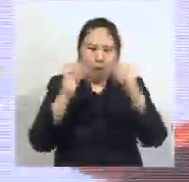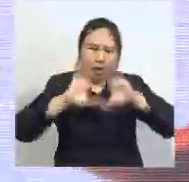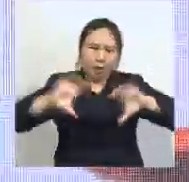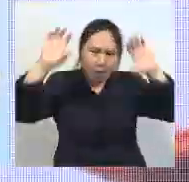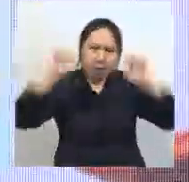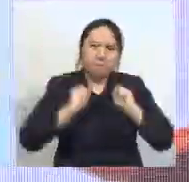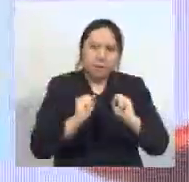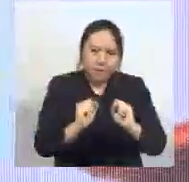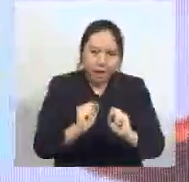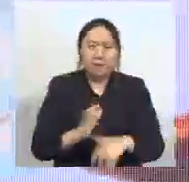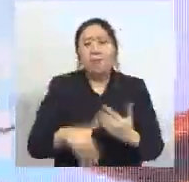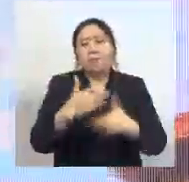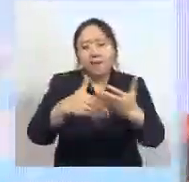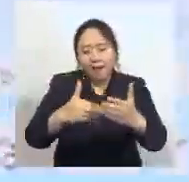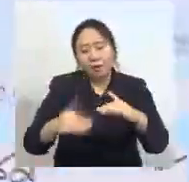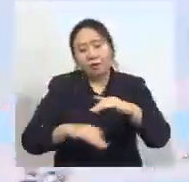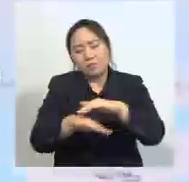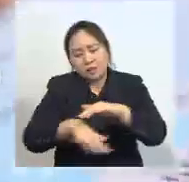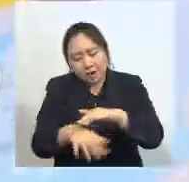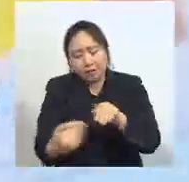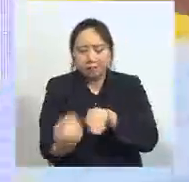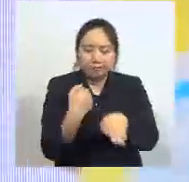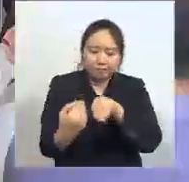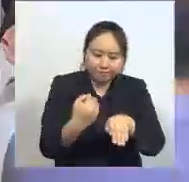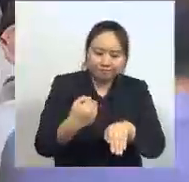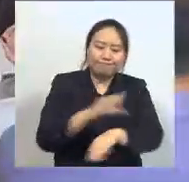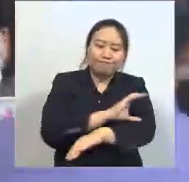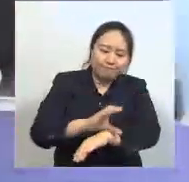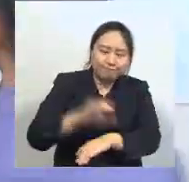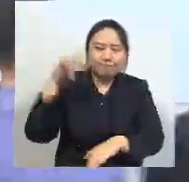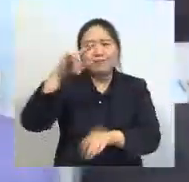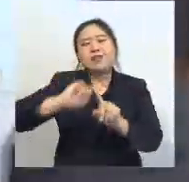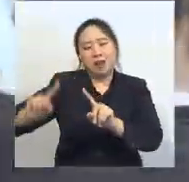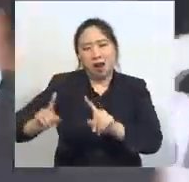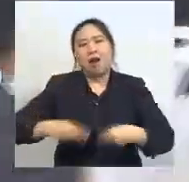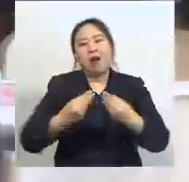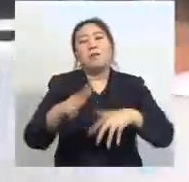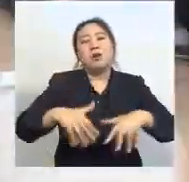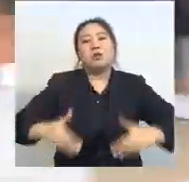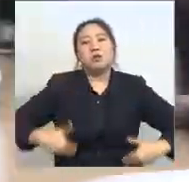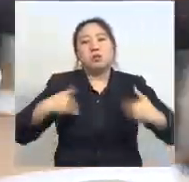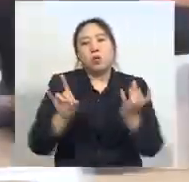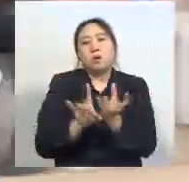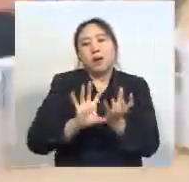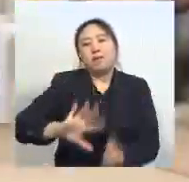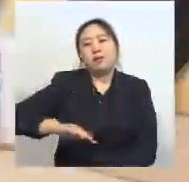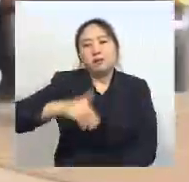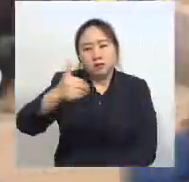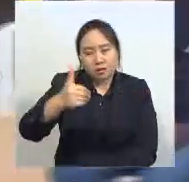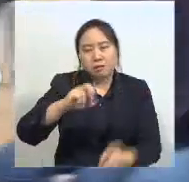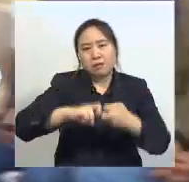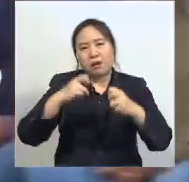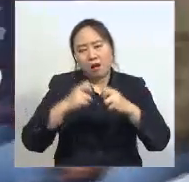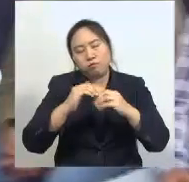ามพัฒนาโครงสร้างพื้นฐานในประเทศนะคะเพื่อให้ประชาชนทุกคนมีคุณภาพชีวิตที่ดีขึ้นลดความเหลื่อมล้ำพร้